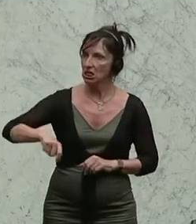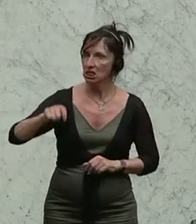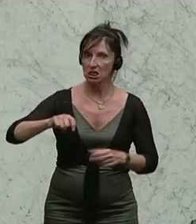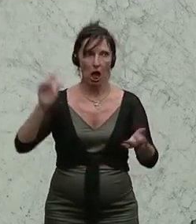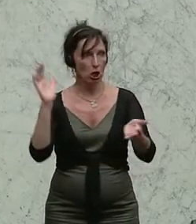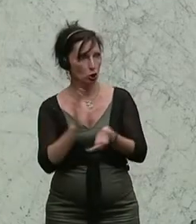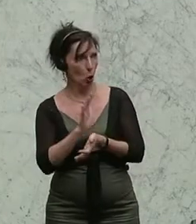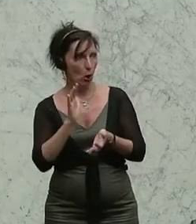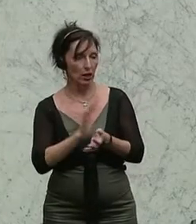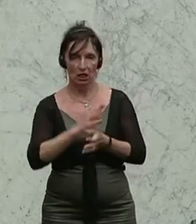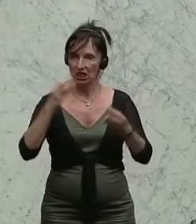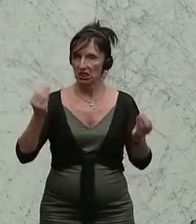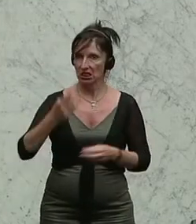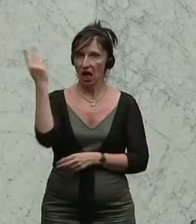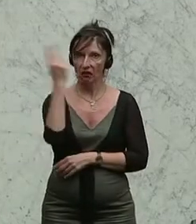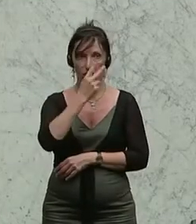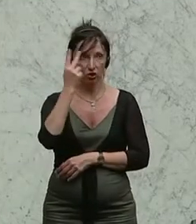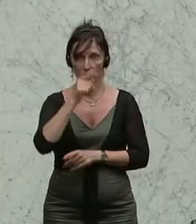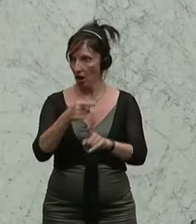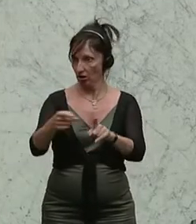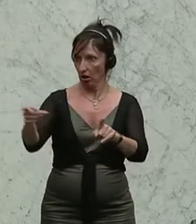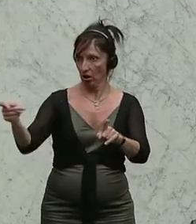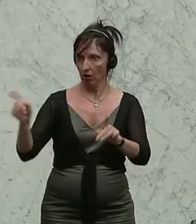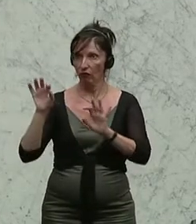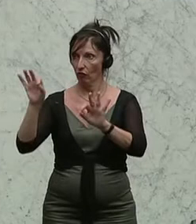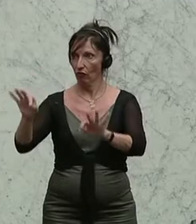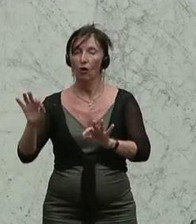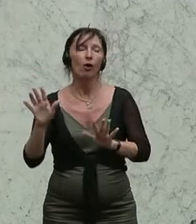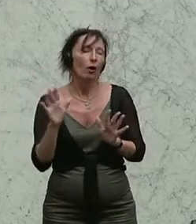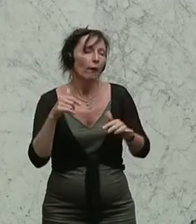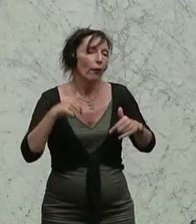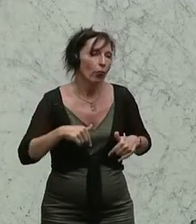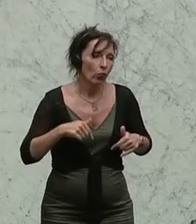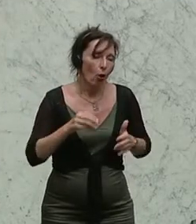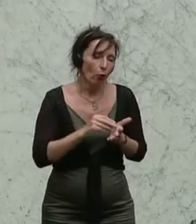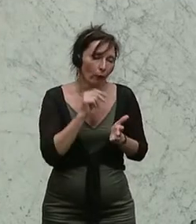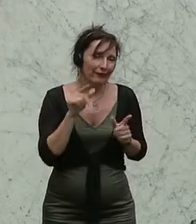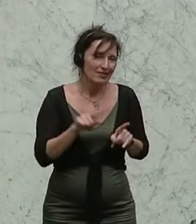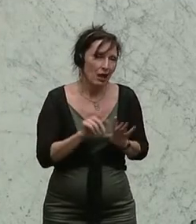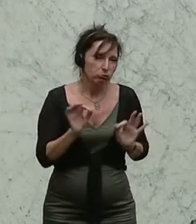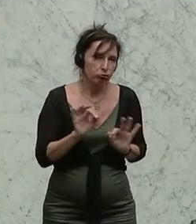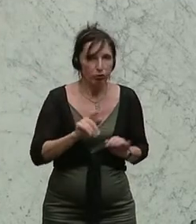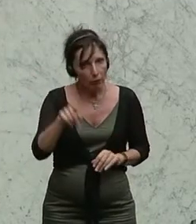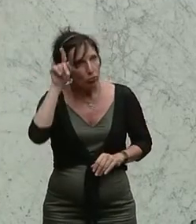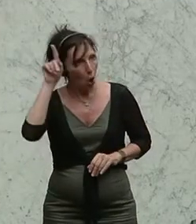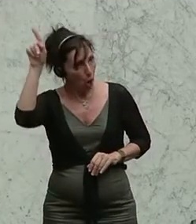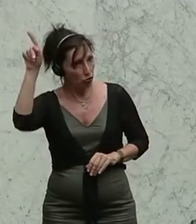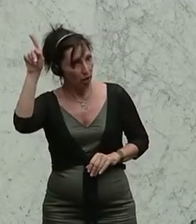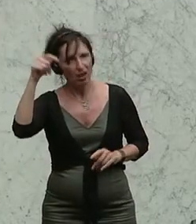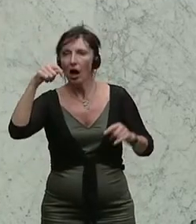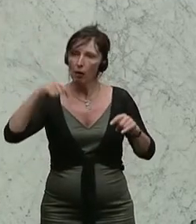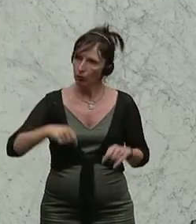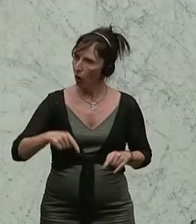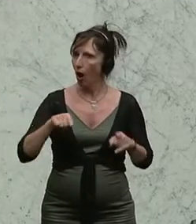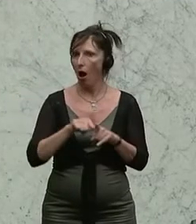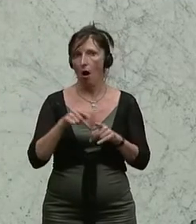Zeugen, die auch bei uns noch nicht so schrecklich, Gott sei Dank, wie in der Bundesrepublik Deutschland, aber auch bei uns immer